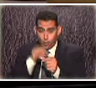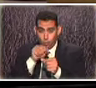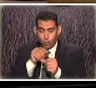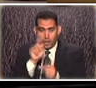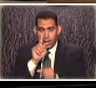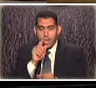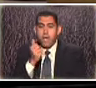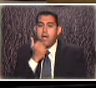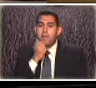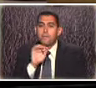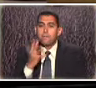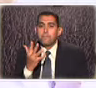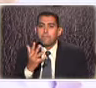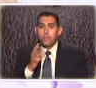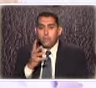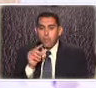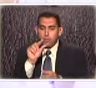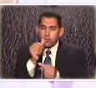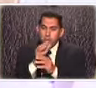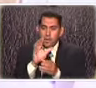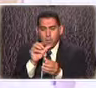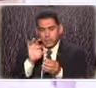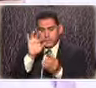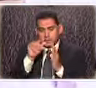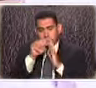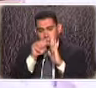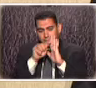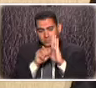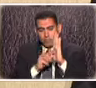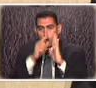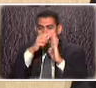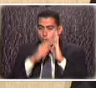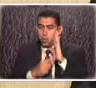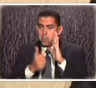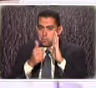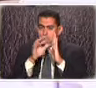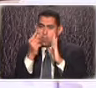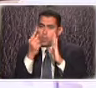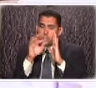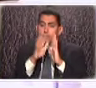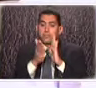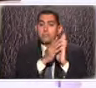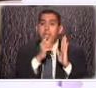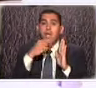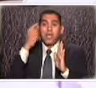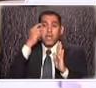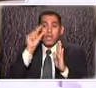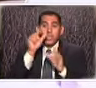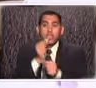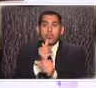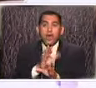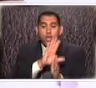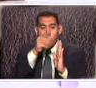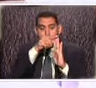قطعا لا ممكن يكون في خلل في بعض ادوات الديمقراطيه انا معك لكن هل معنى هذا ان فكره